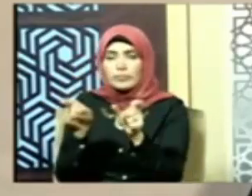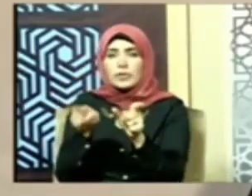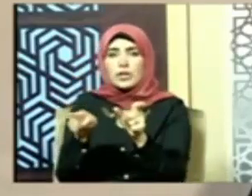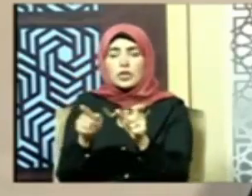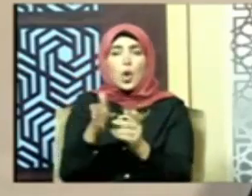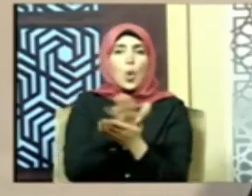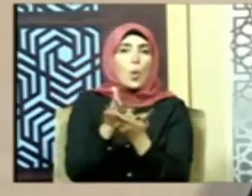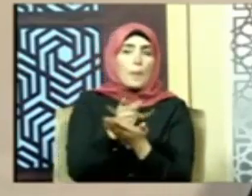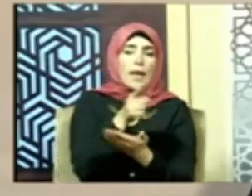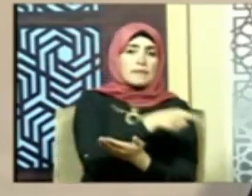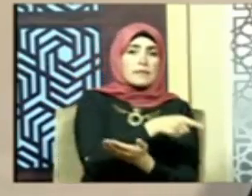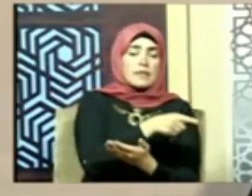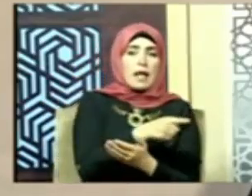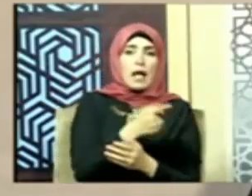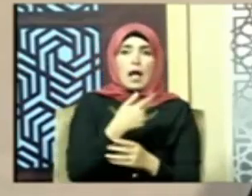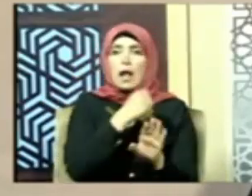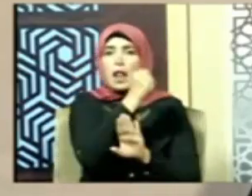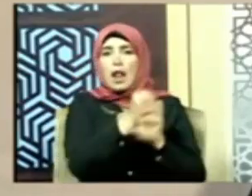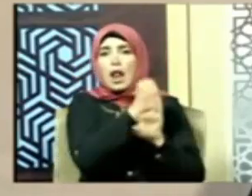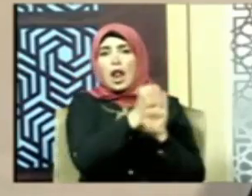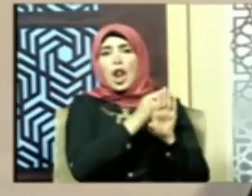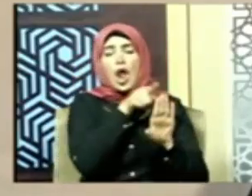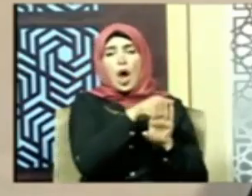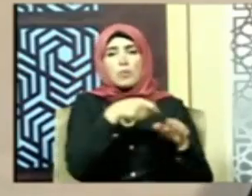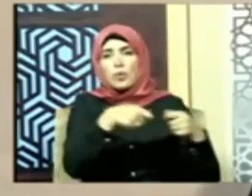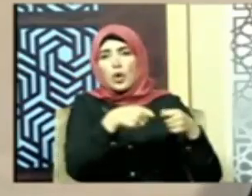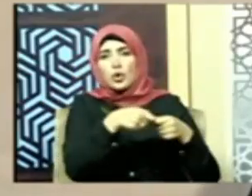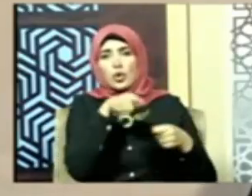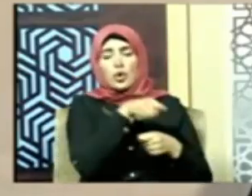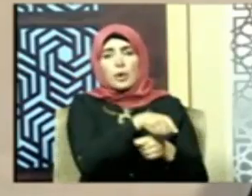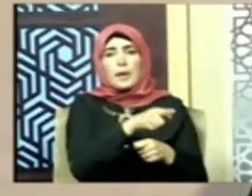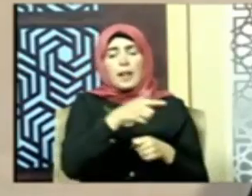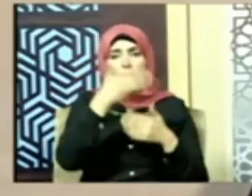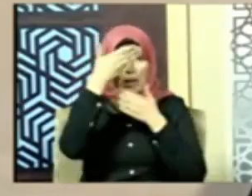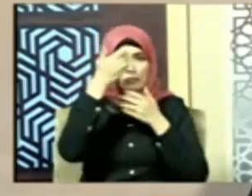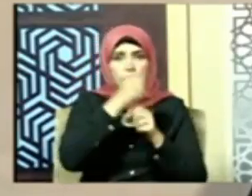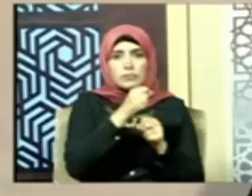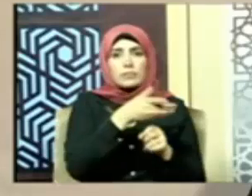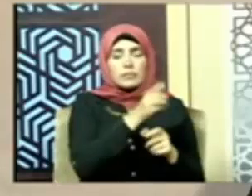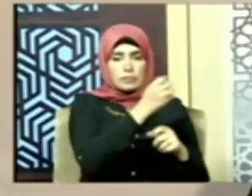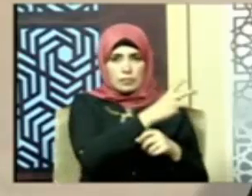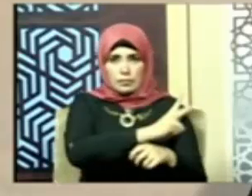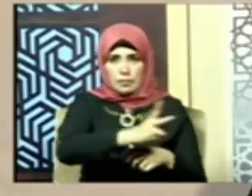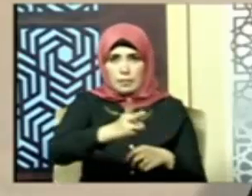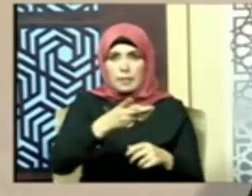وبين الخونة والعملاء من بعض أبنائها